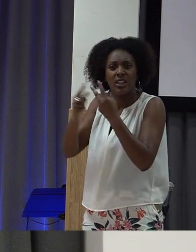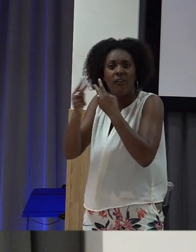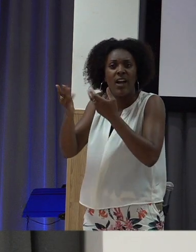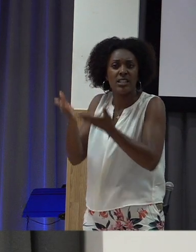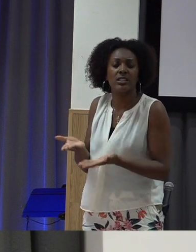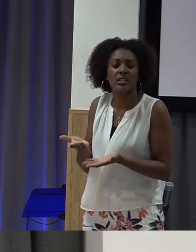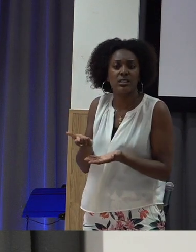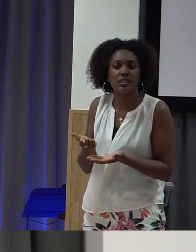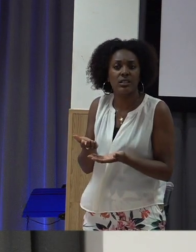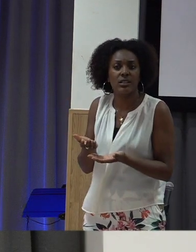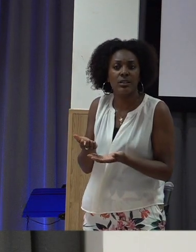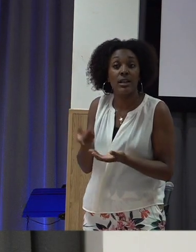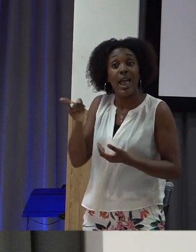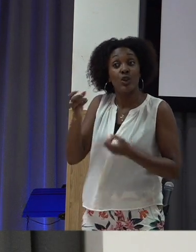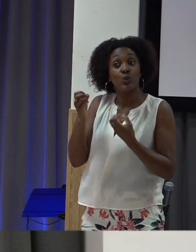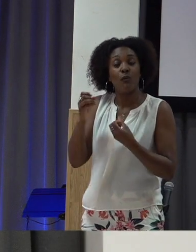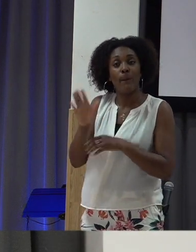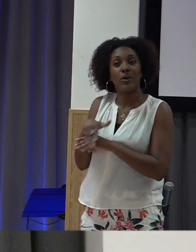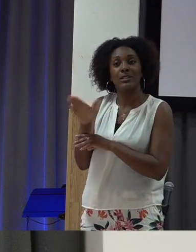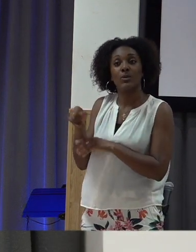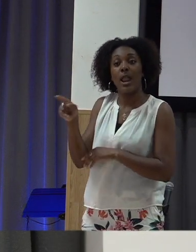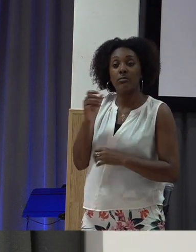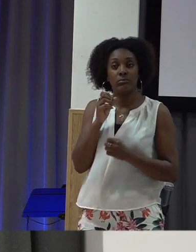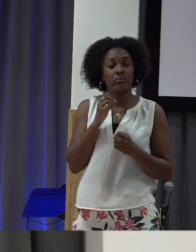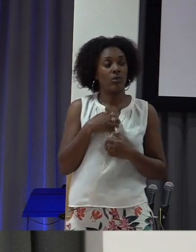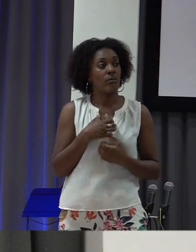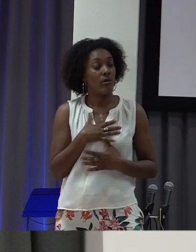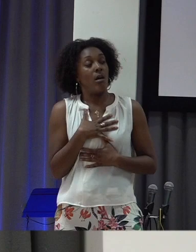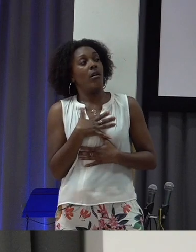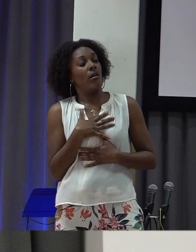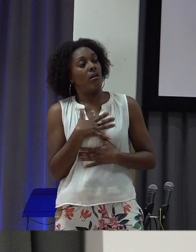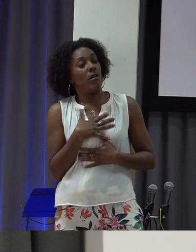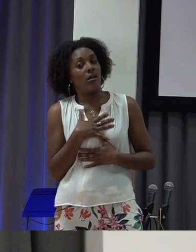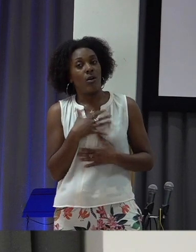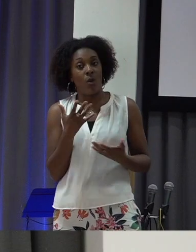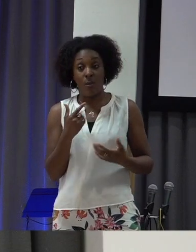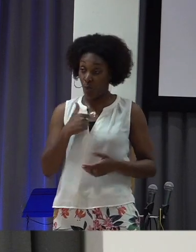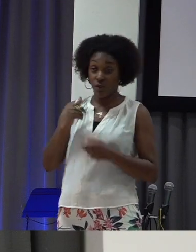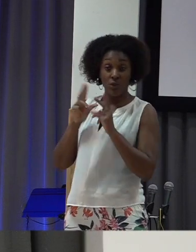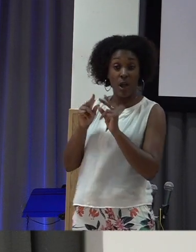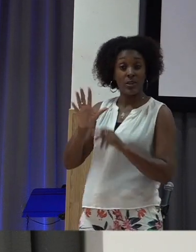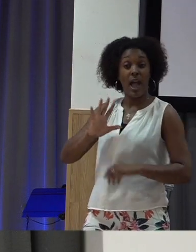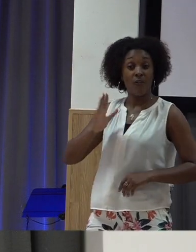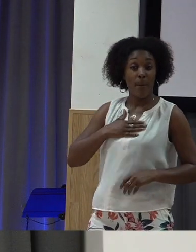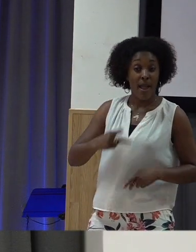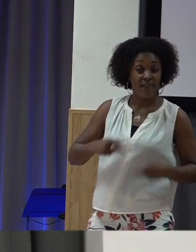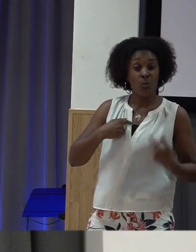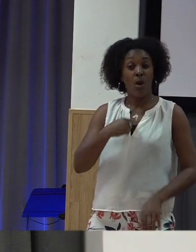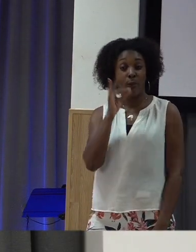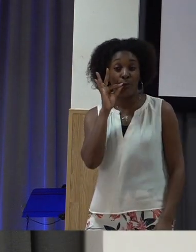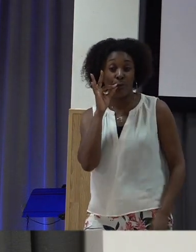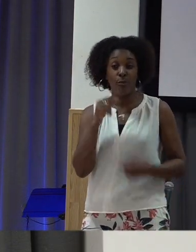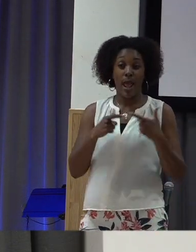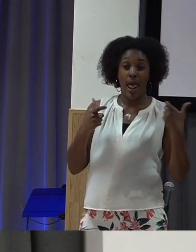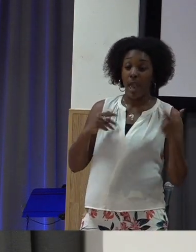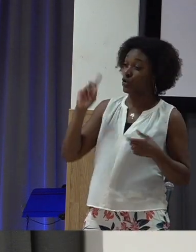Et ce qui les frappait, je leur ai dit que d'où je sortais, quel était mon passé, et que Dieu